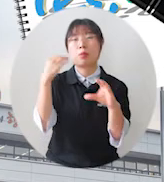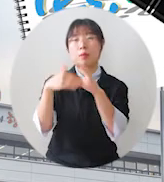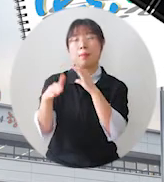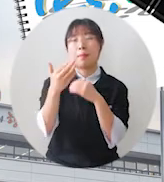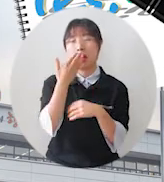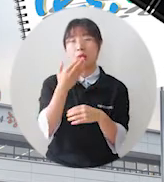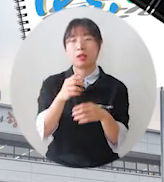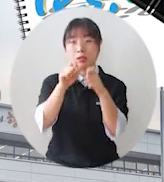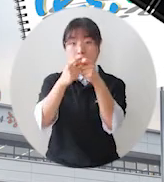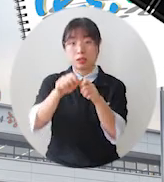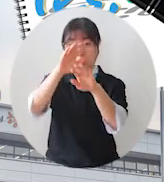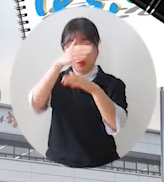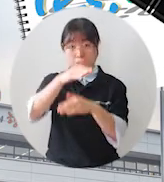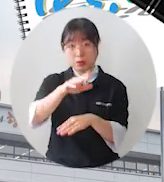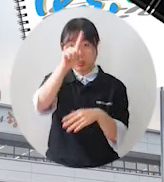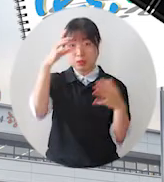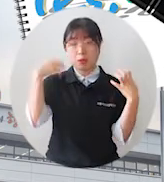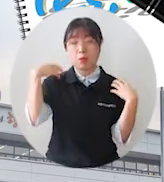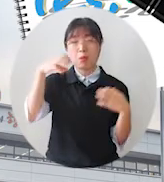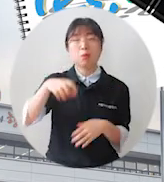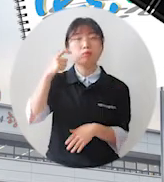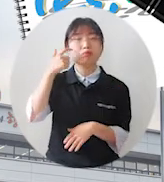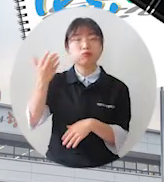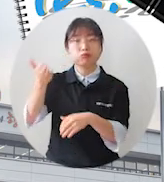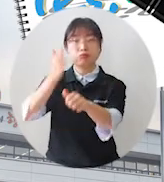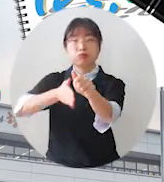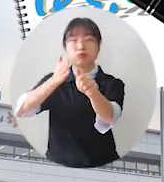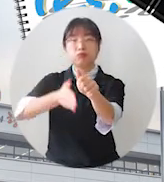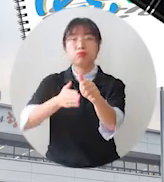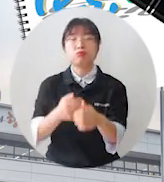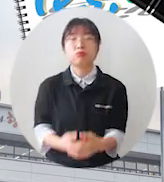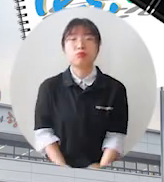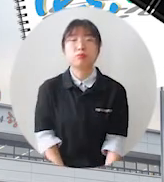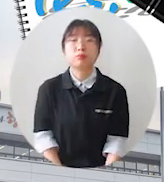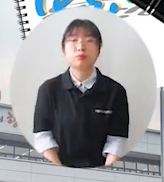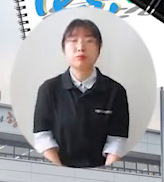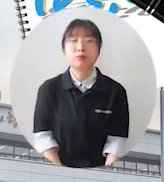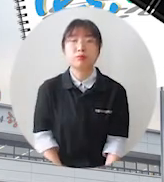바랍니다. 문의사항은 의왕시 세정과로 연락 바랍니다.